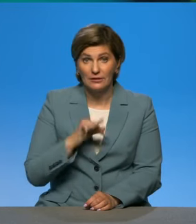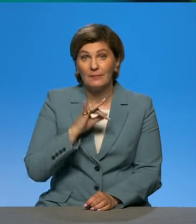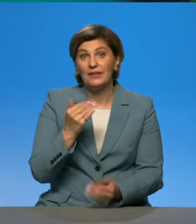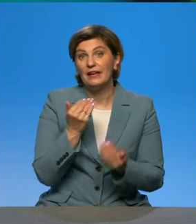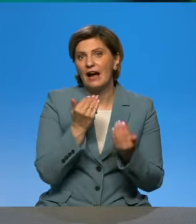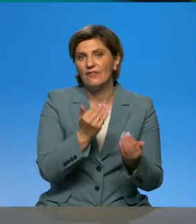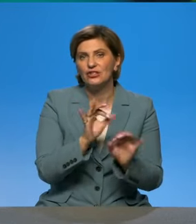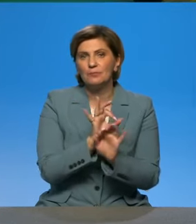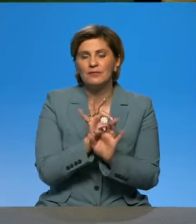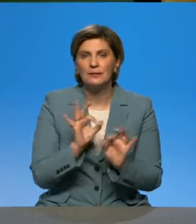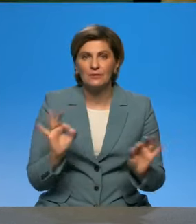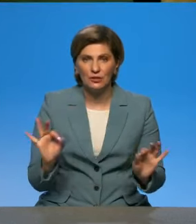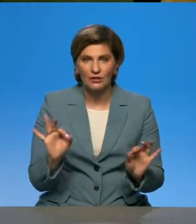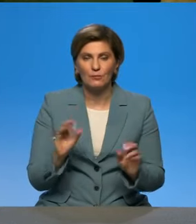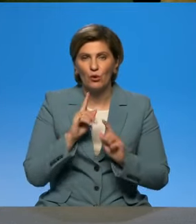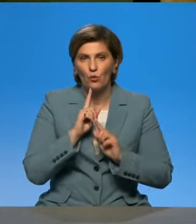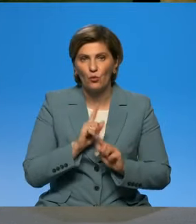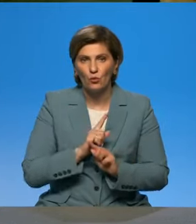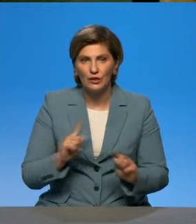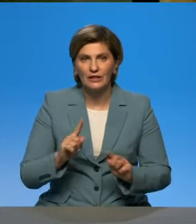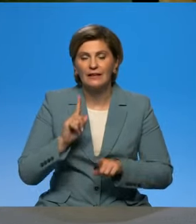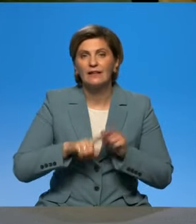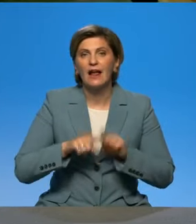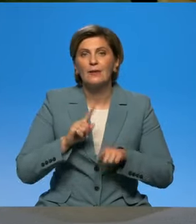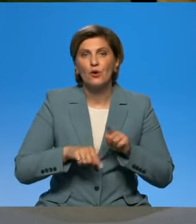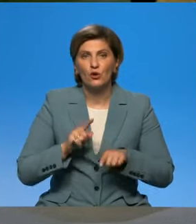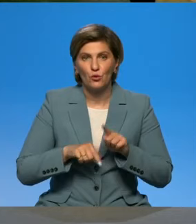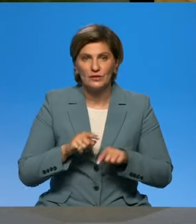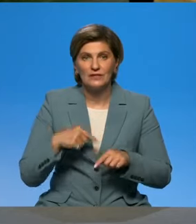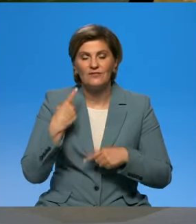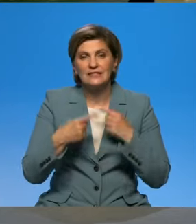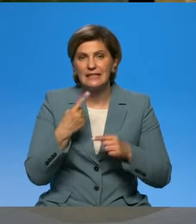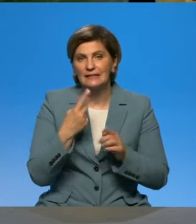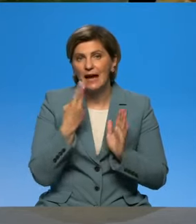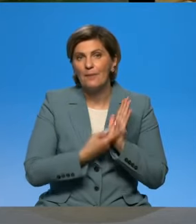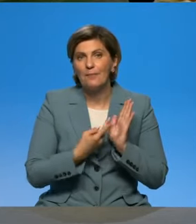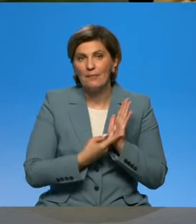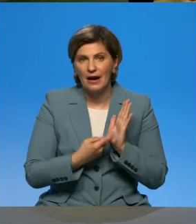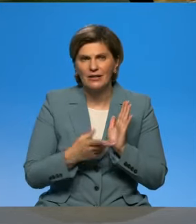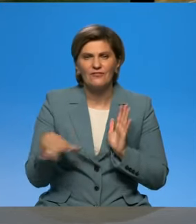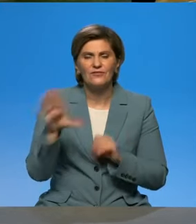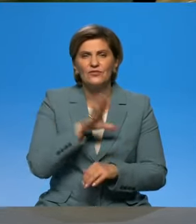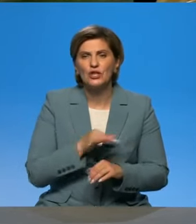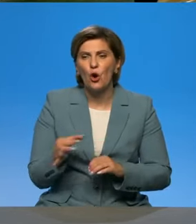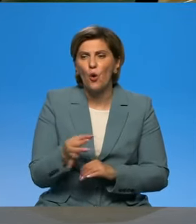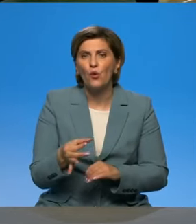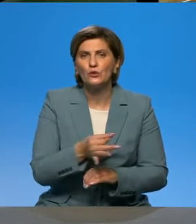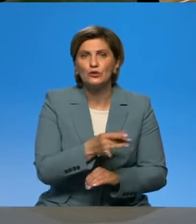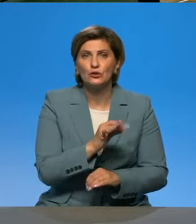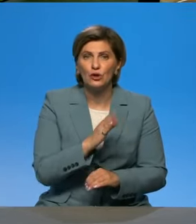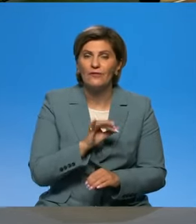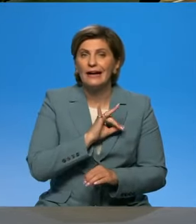вот замечательном, ну, уникальном просто родственнике. Всегда показываю все острова и очень